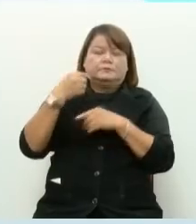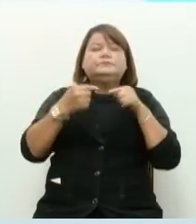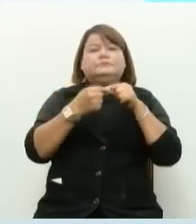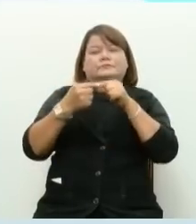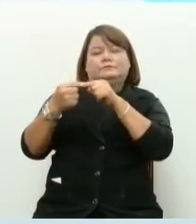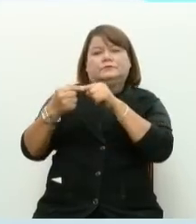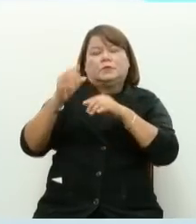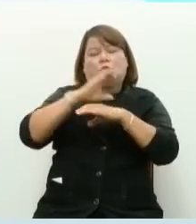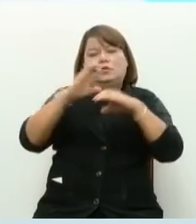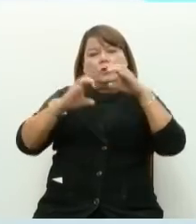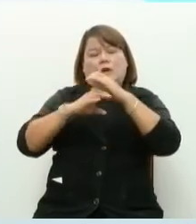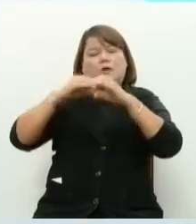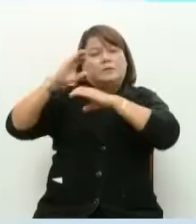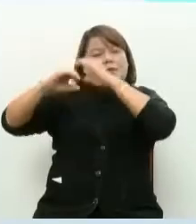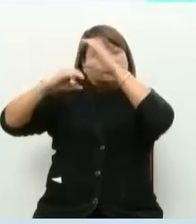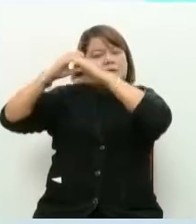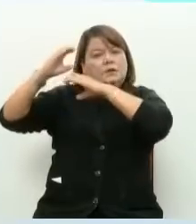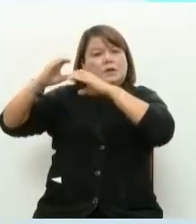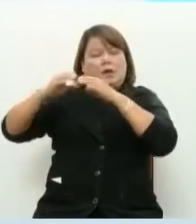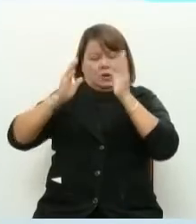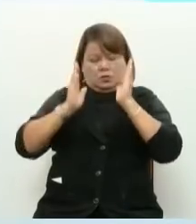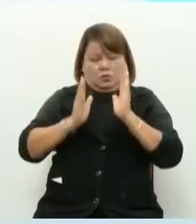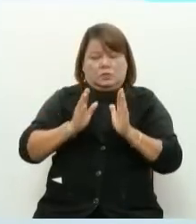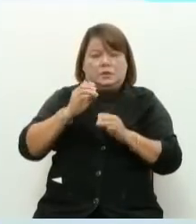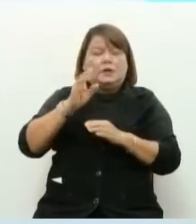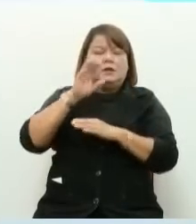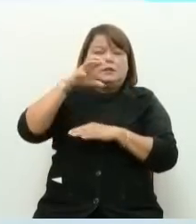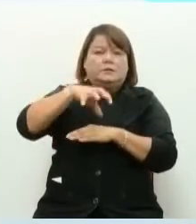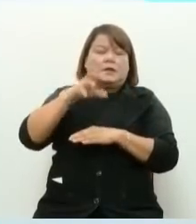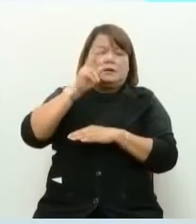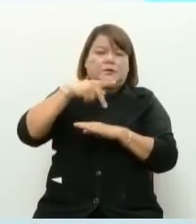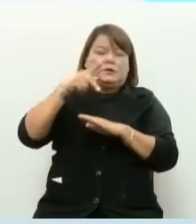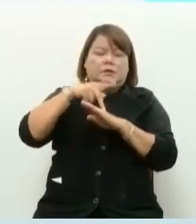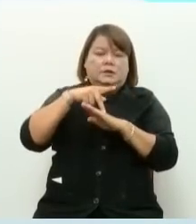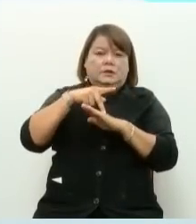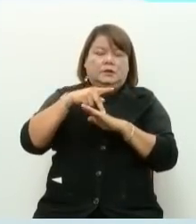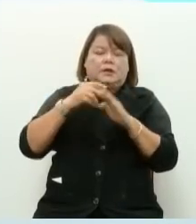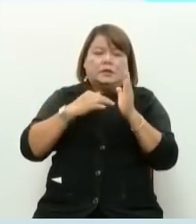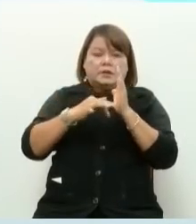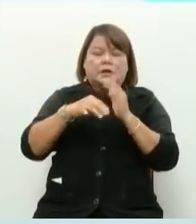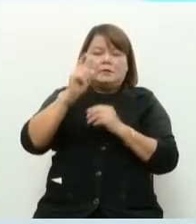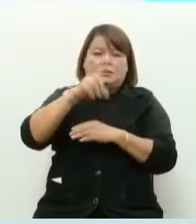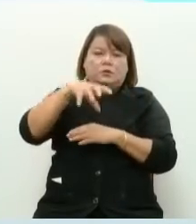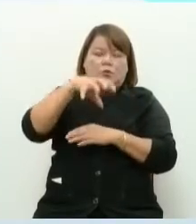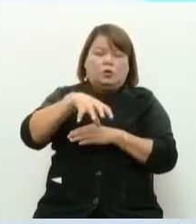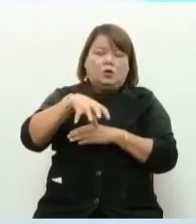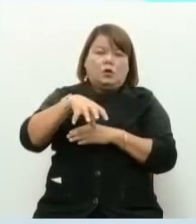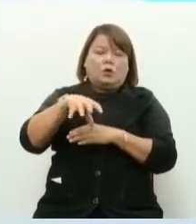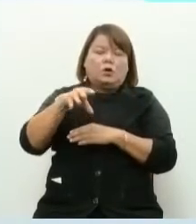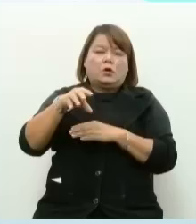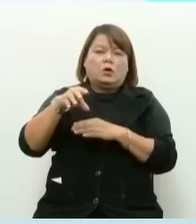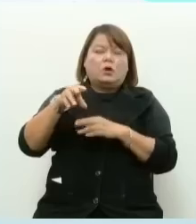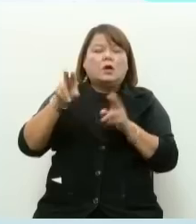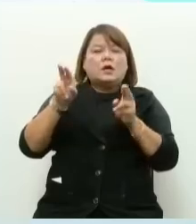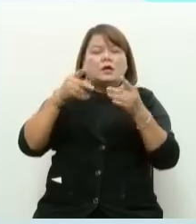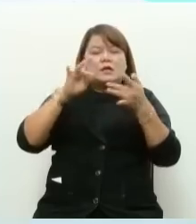กับโครงการพัฒนาศักยภาพบุคลากรในสำนักงานเขตพื้นที่การศึกษาให้เป็นองค์กรดิจิทัลนะคะสู่ประสิทธิภาพเ